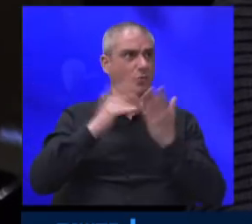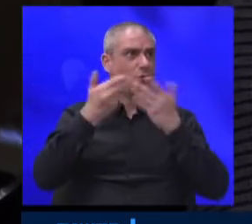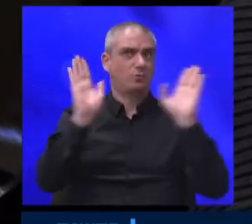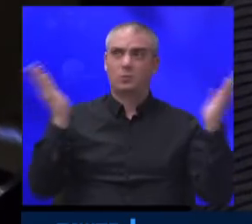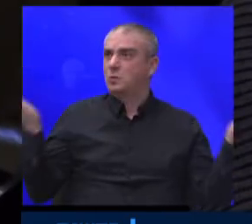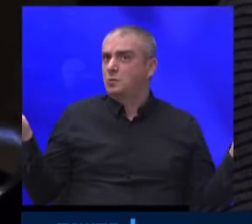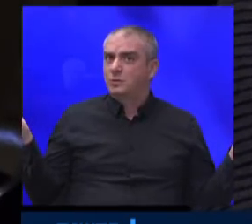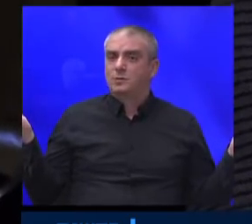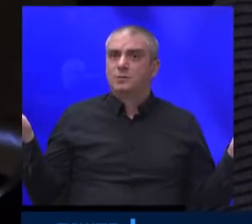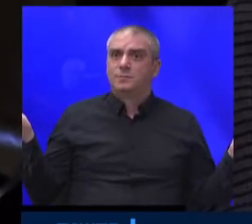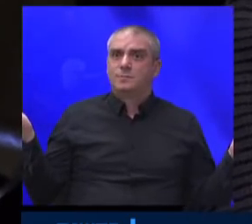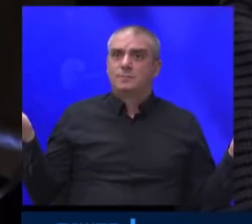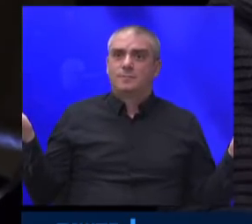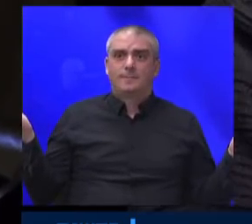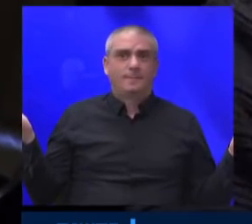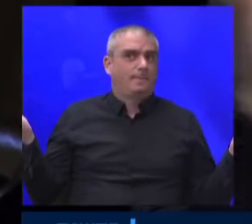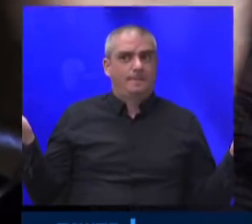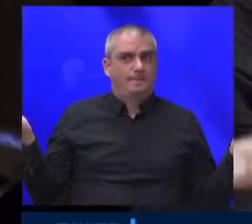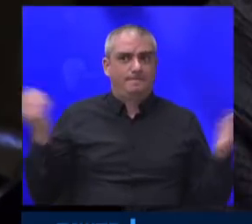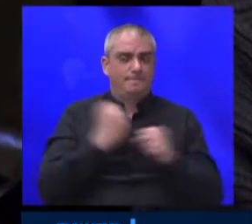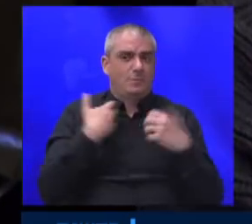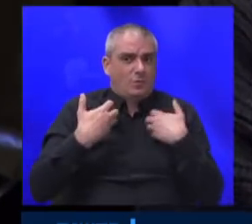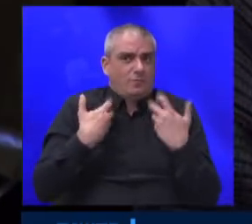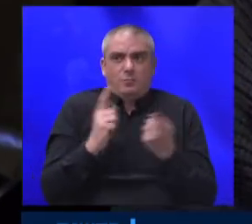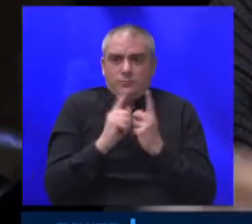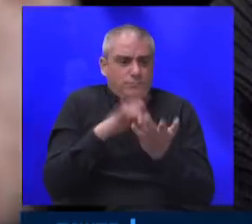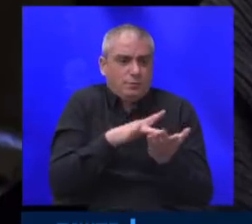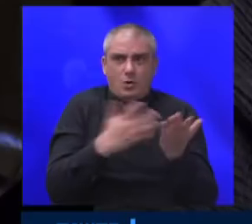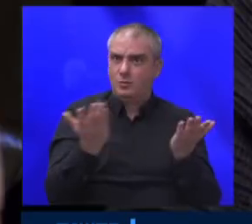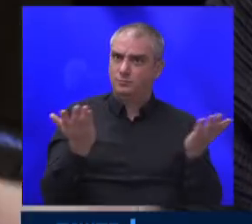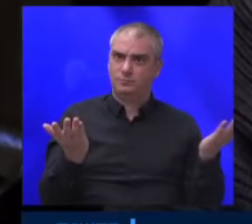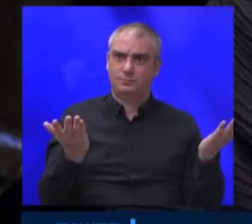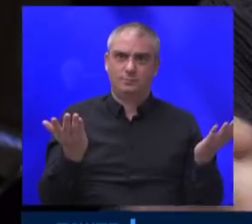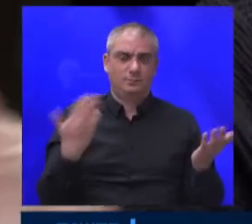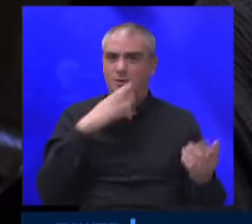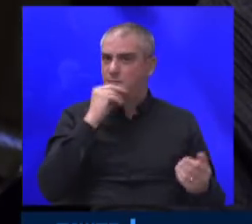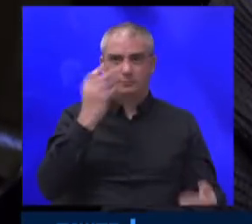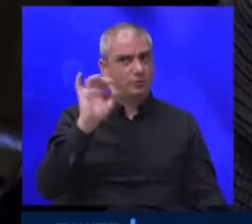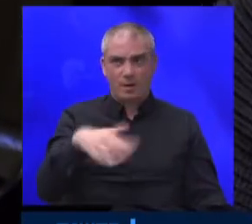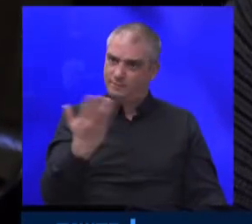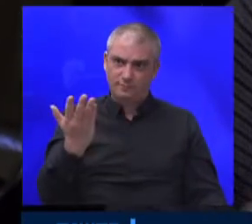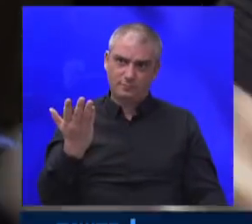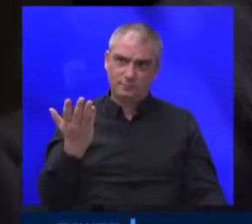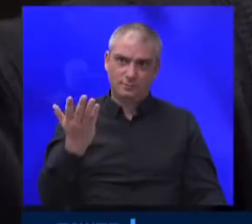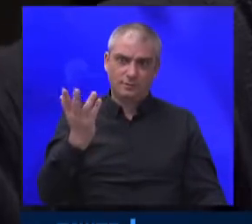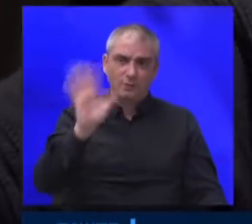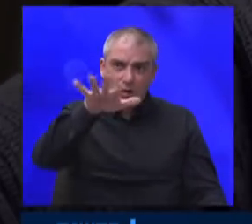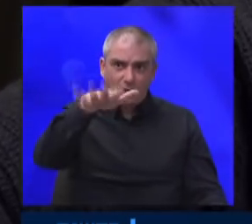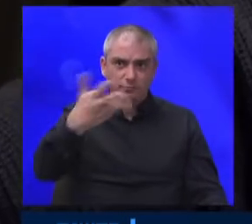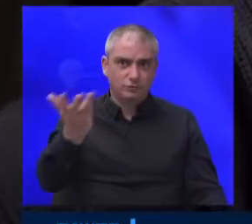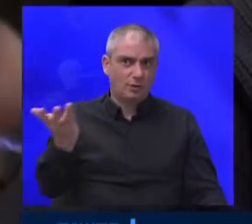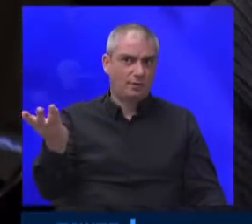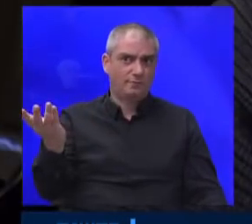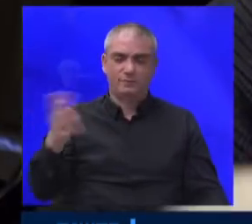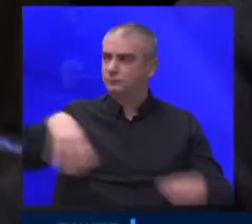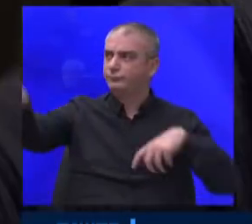פתוחים. לעשות הופעות במקום, לא מדבר על 50,000. אפילו 5,000